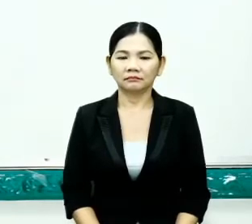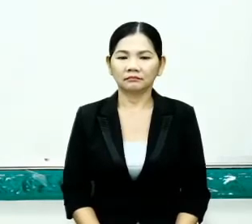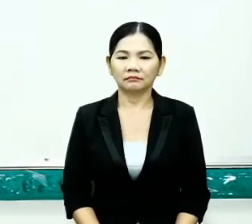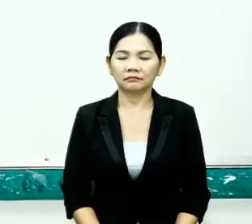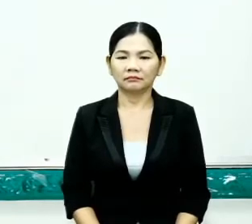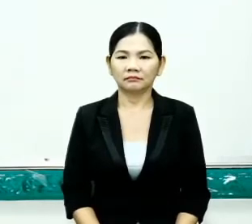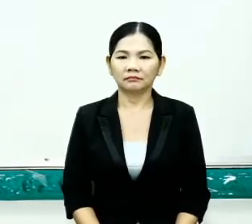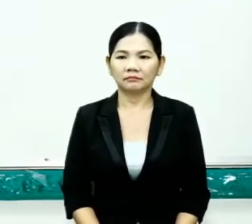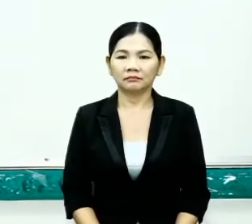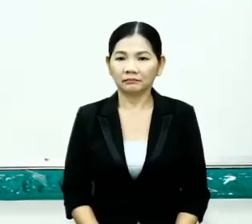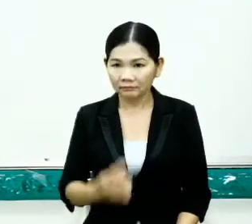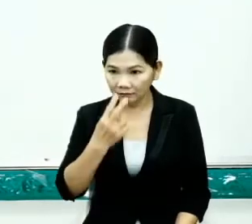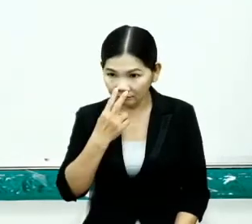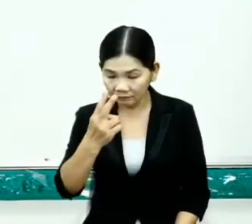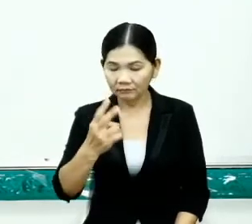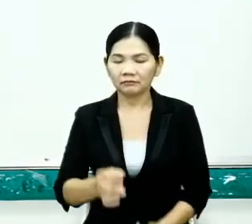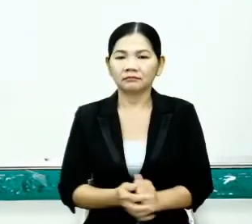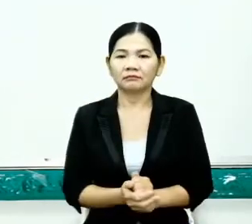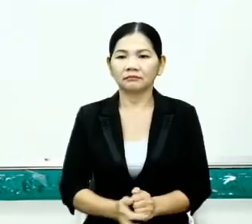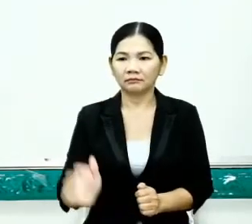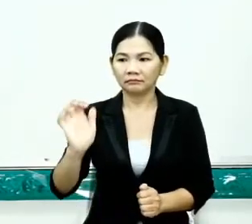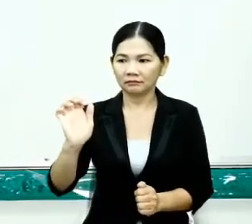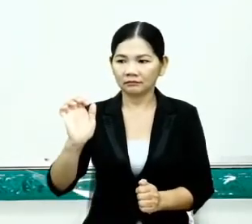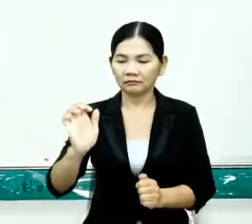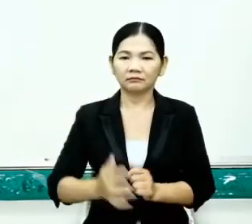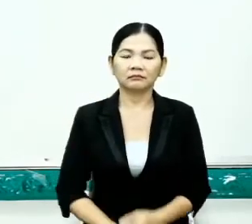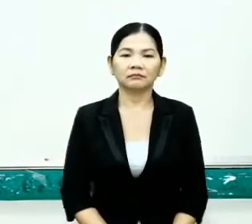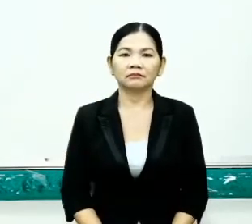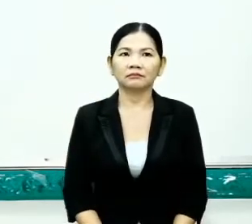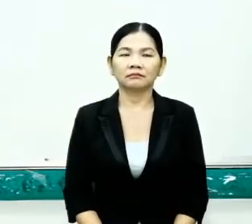ចាកូនចាំមើលរូបរាងសូច